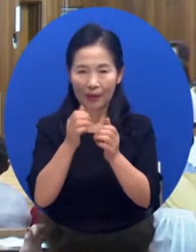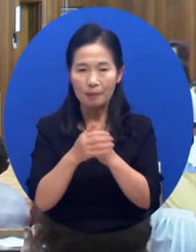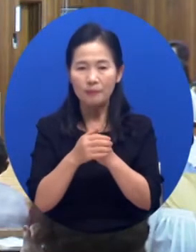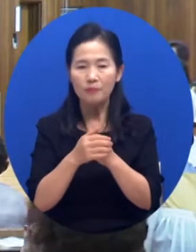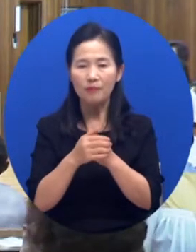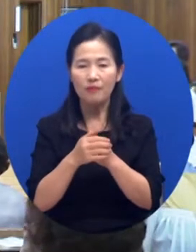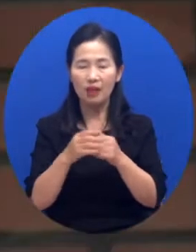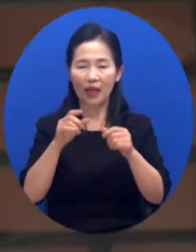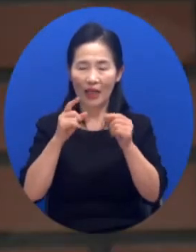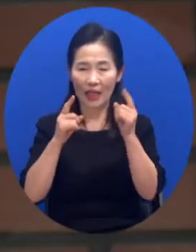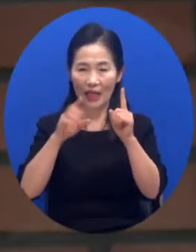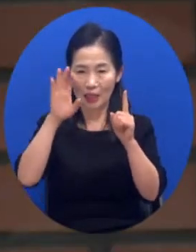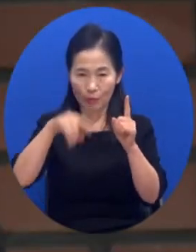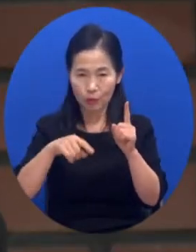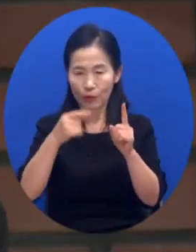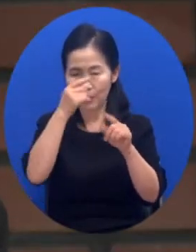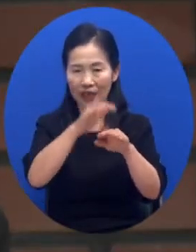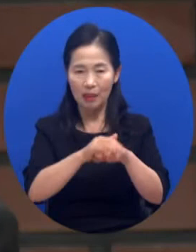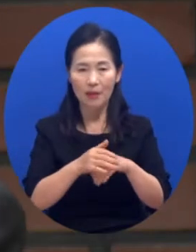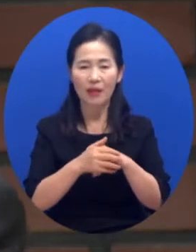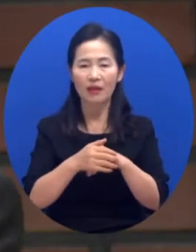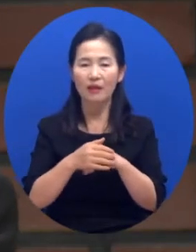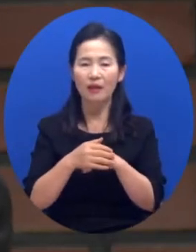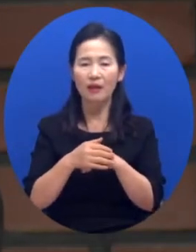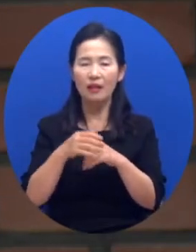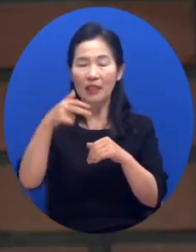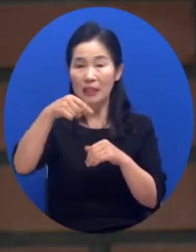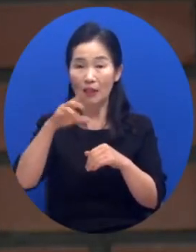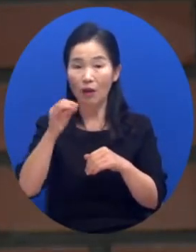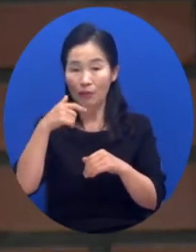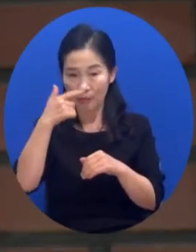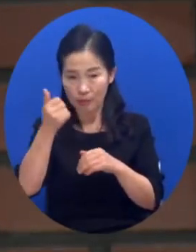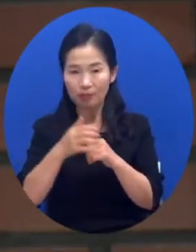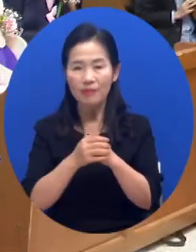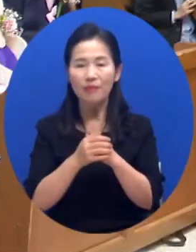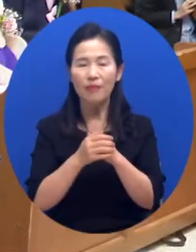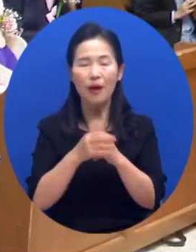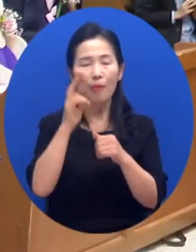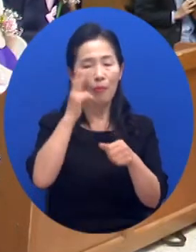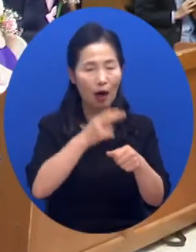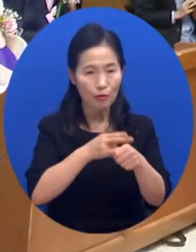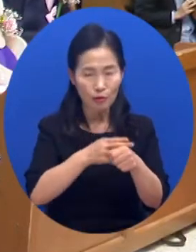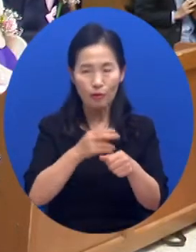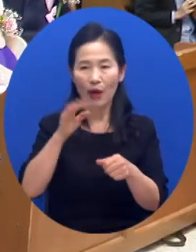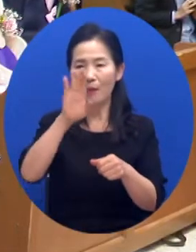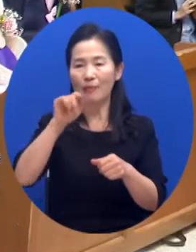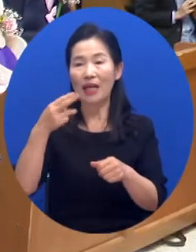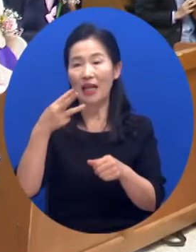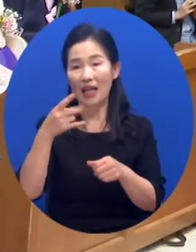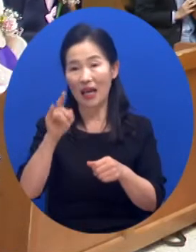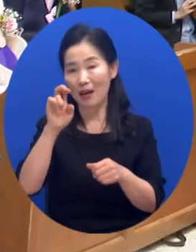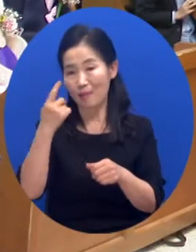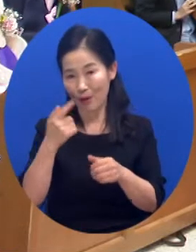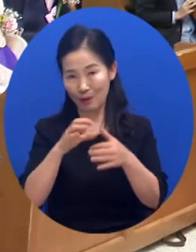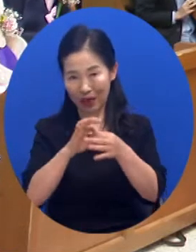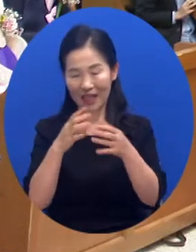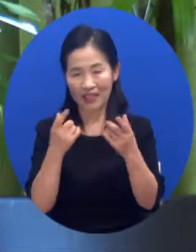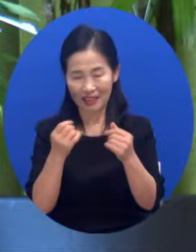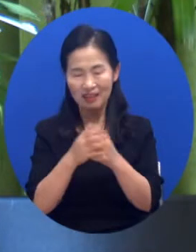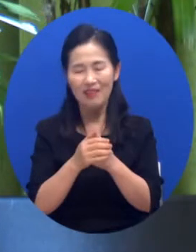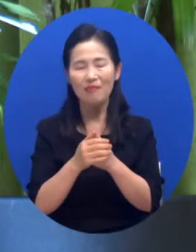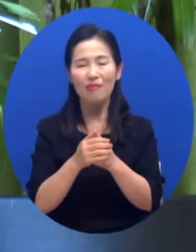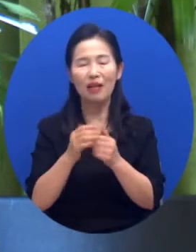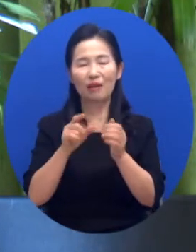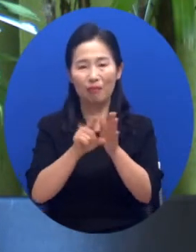1부 예배에서 통합경선 5회 장 정말 이 목사는 바울과 빌레몬 의 관계처럼 믿음으로 교제를 나누고